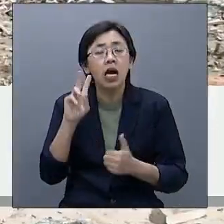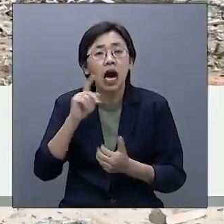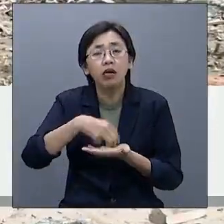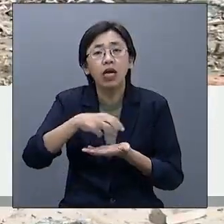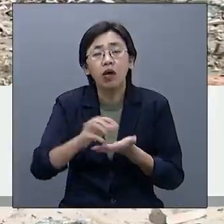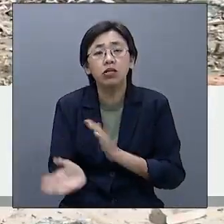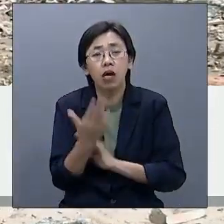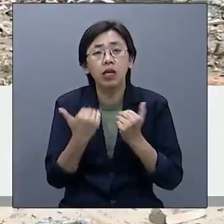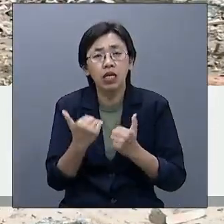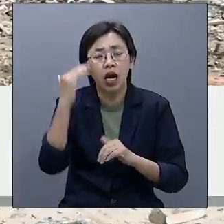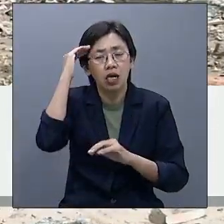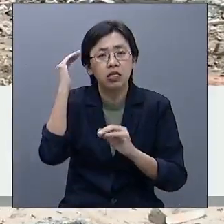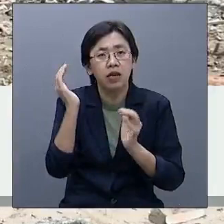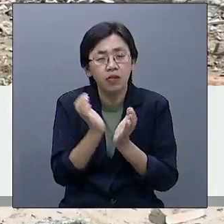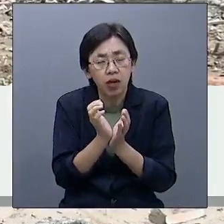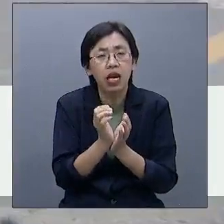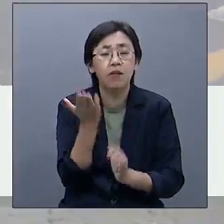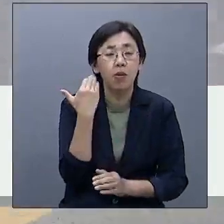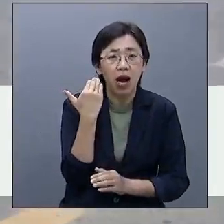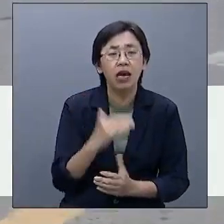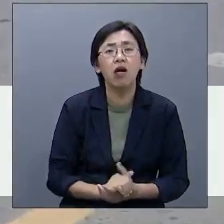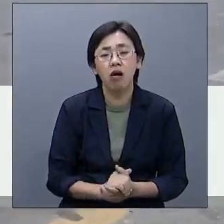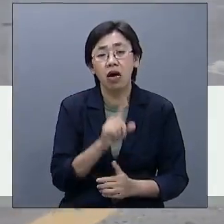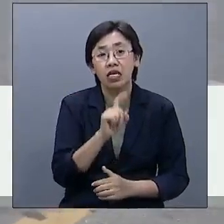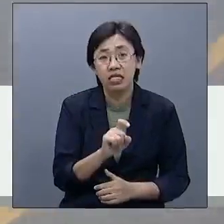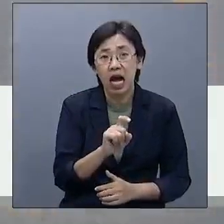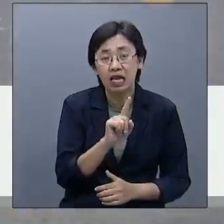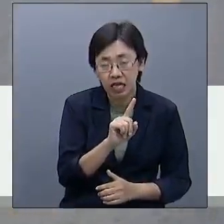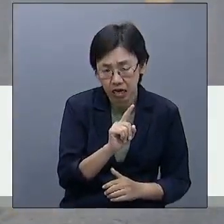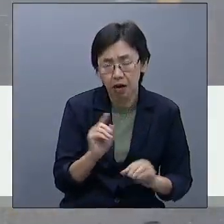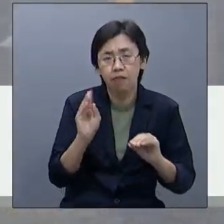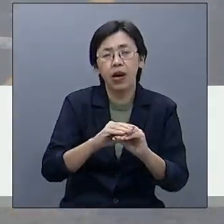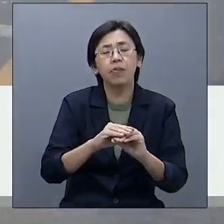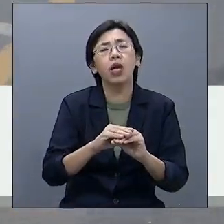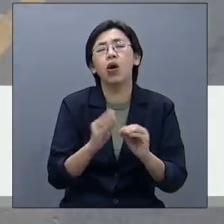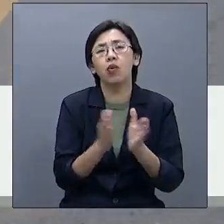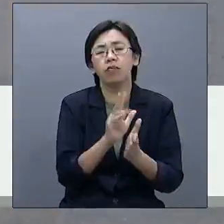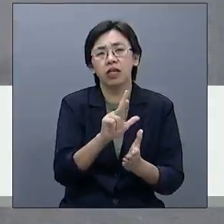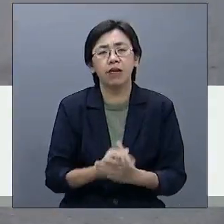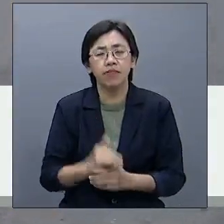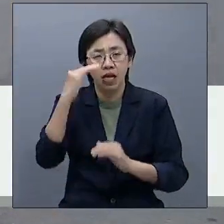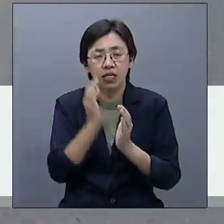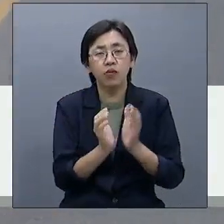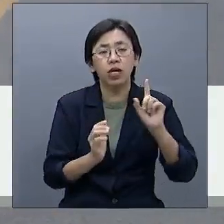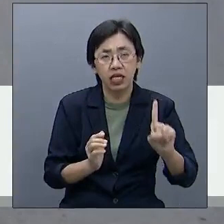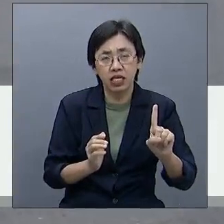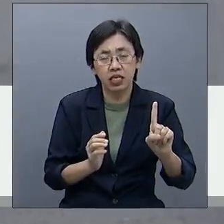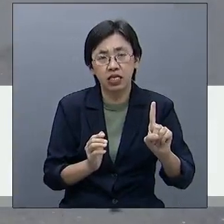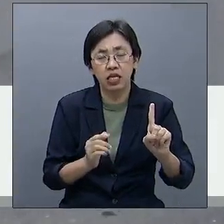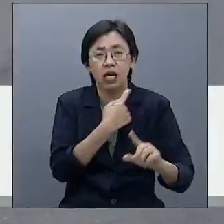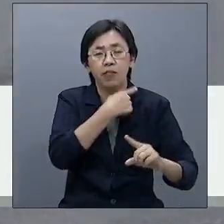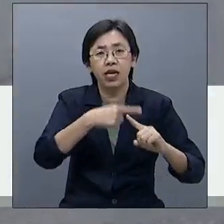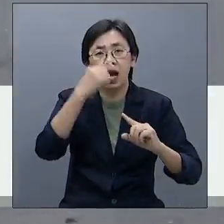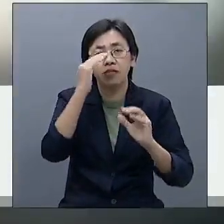เช้านี้นะคะว่าเจ้าหน้าที่เสียชีวิตเพิ่มจากเมื่อคืนรวมเป็น3นายเป็นตำรวจ 1นายคือดาบตำรวจ